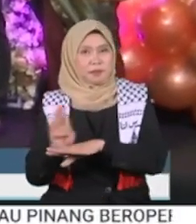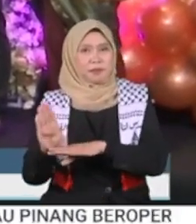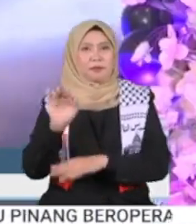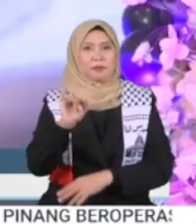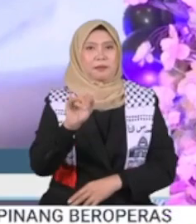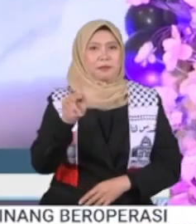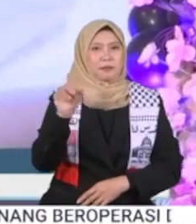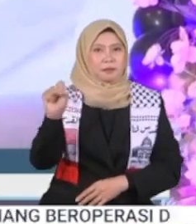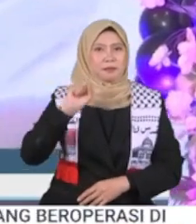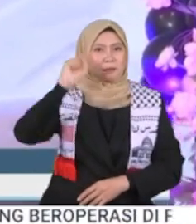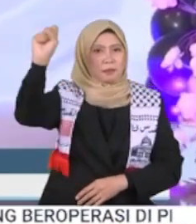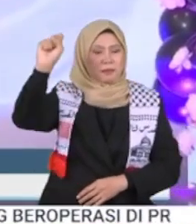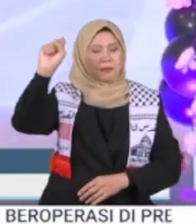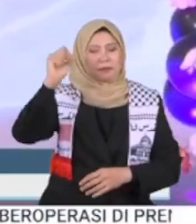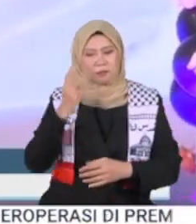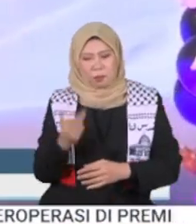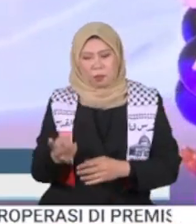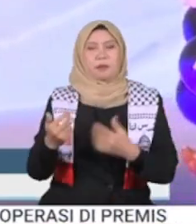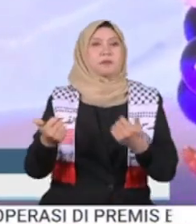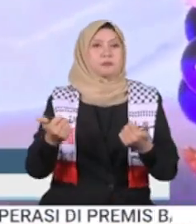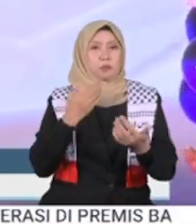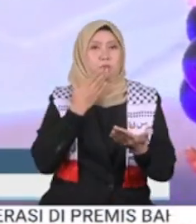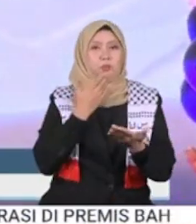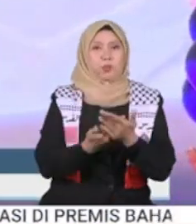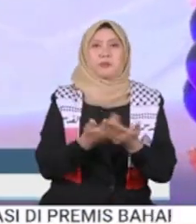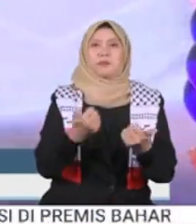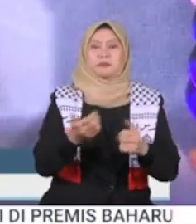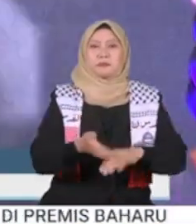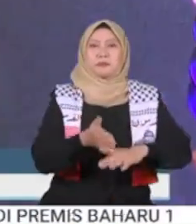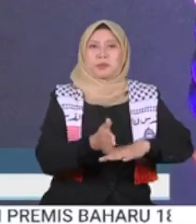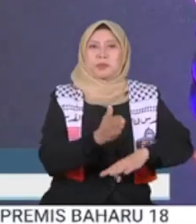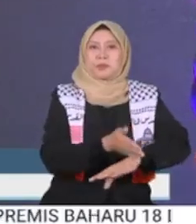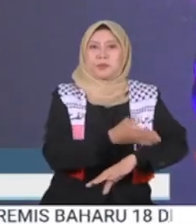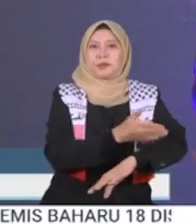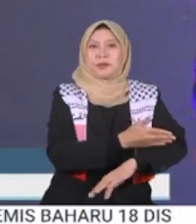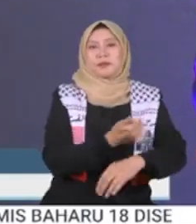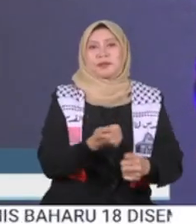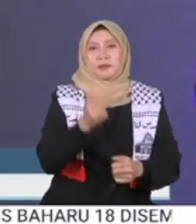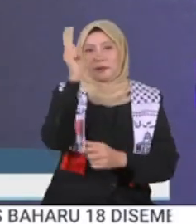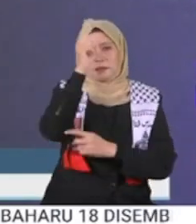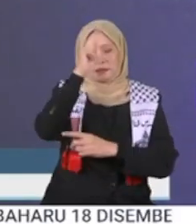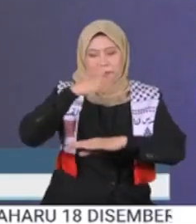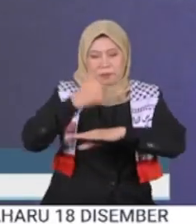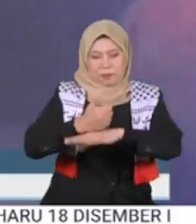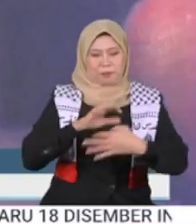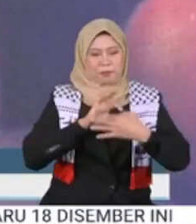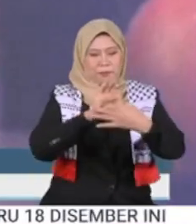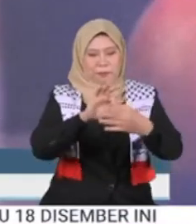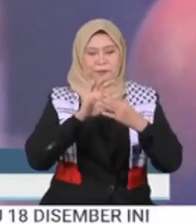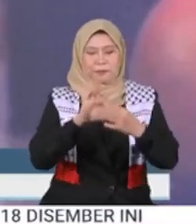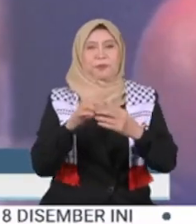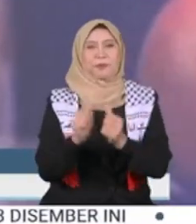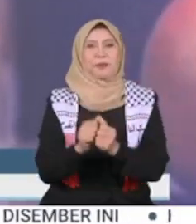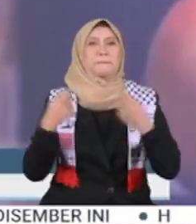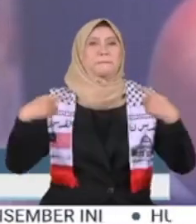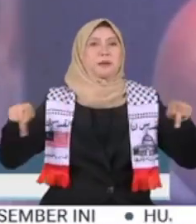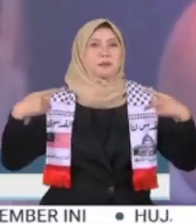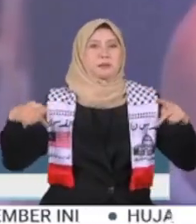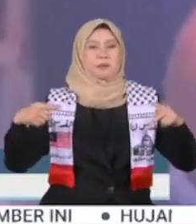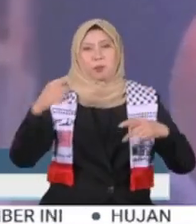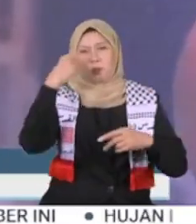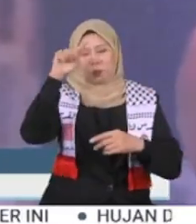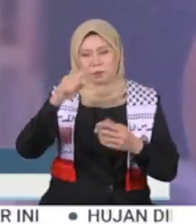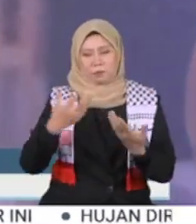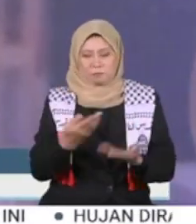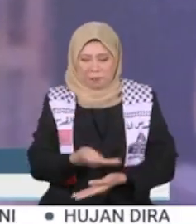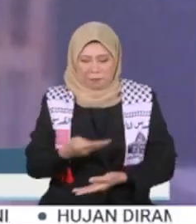IKS di Sabah semakin mendapat permintaan tinggi selepas kerajaan mewujudkan usaha sama dengan pengusaha Pasaraya untuk